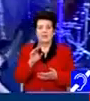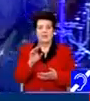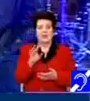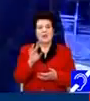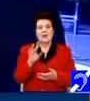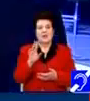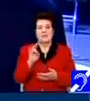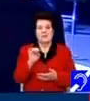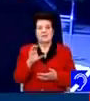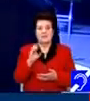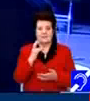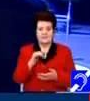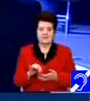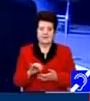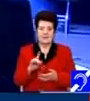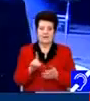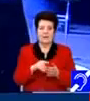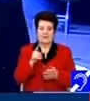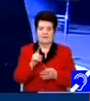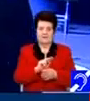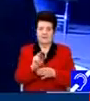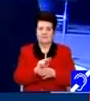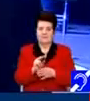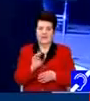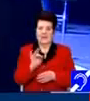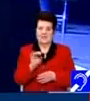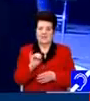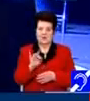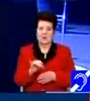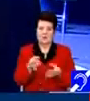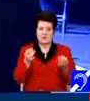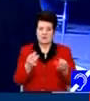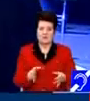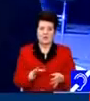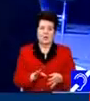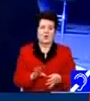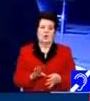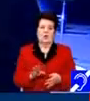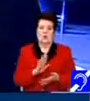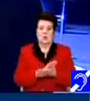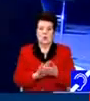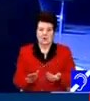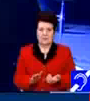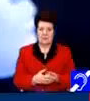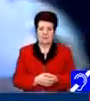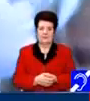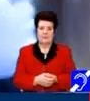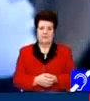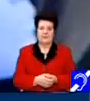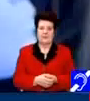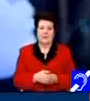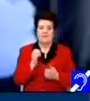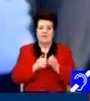un show care pornește de la o idee simplă, curată, pentru că